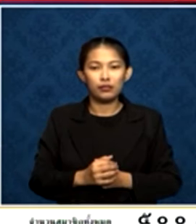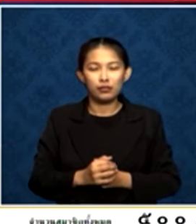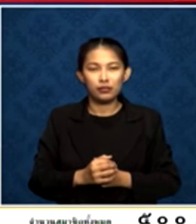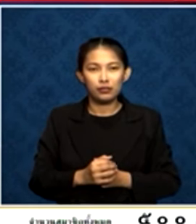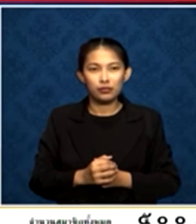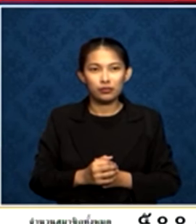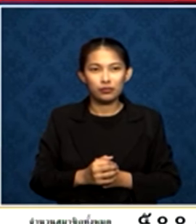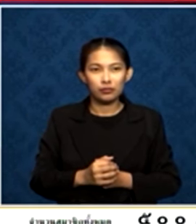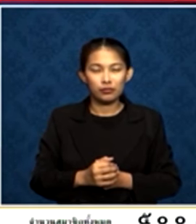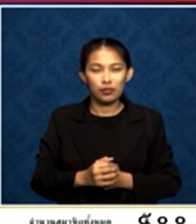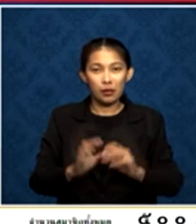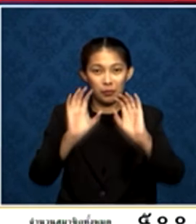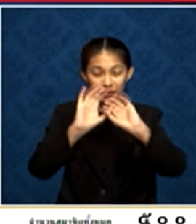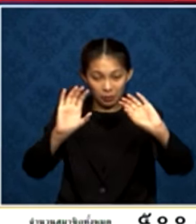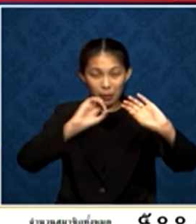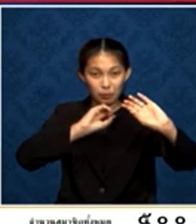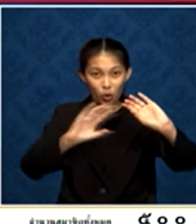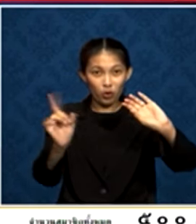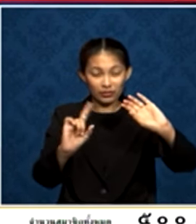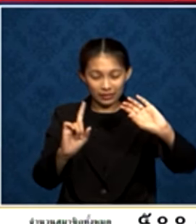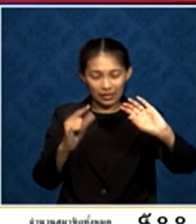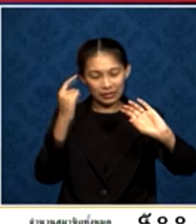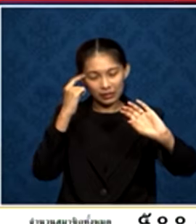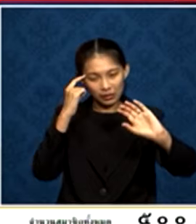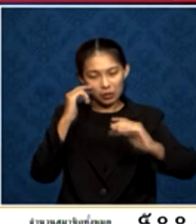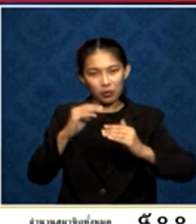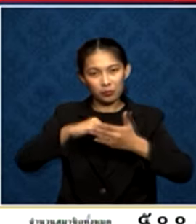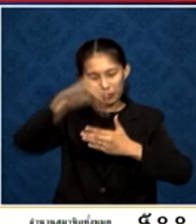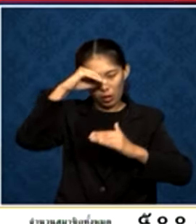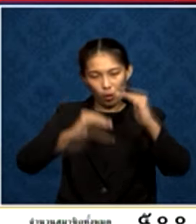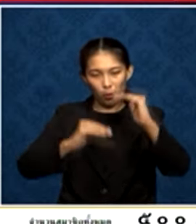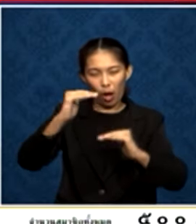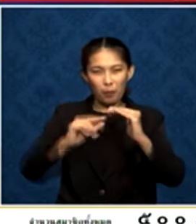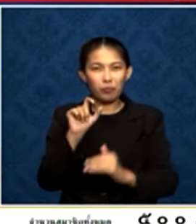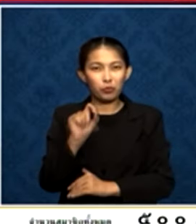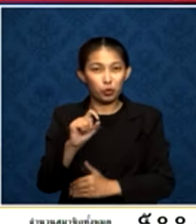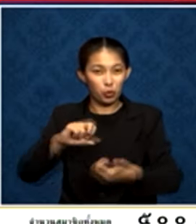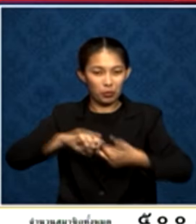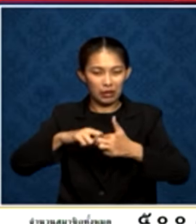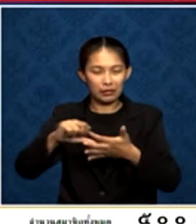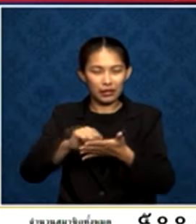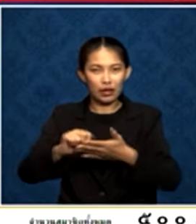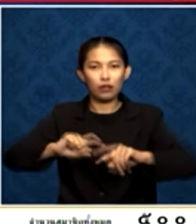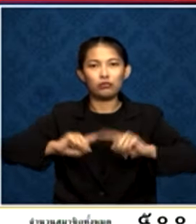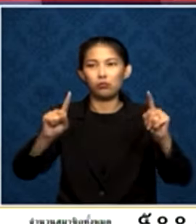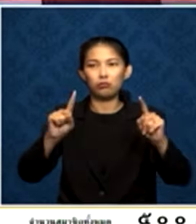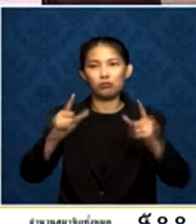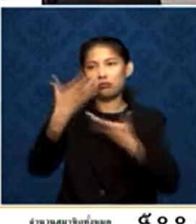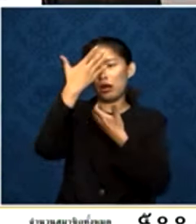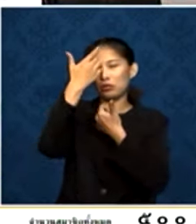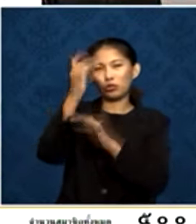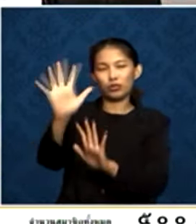แถนที่รัฐบาลที่อ้างว่าจะลดความเหือมรำทัการศึกษาโดยเร่งดวนแต่กับเพลิกเฉย